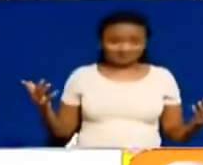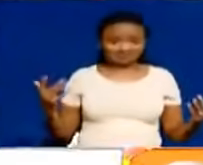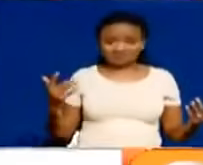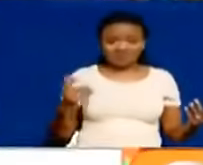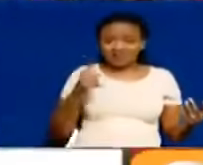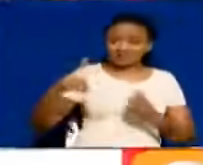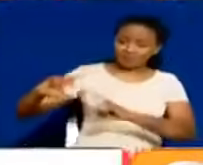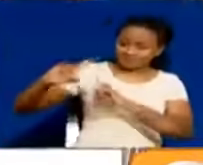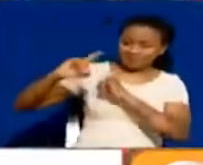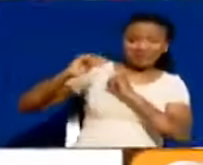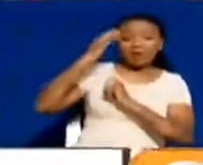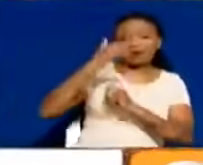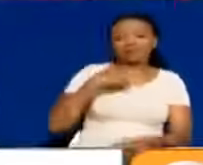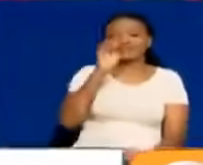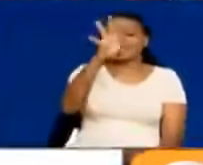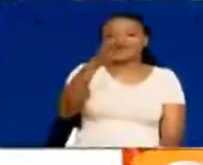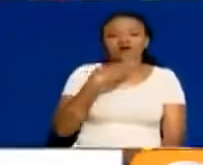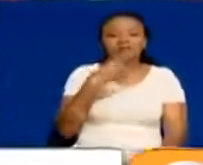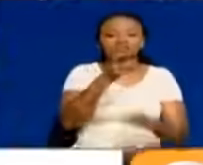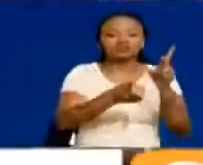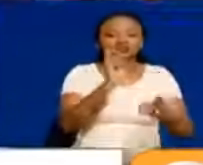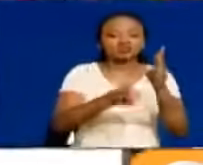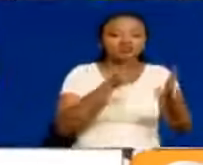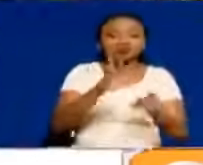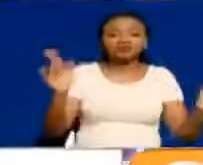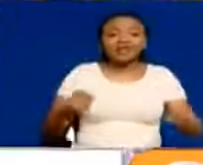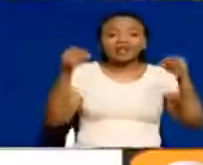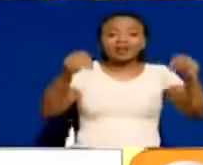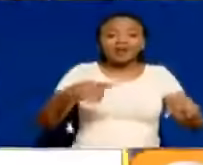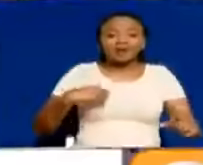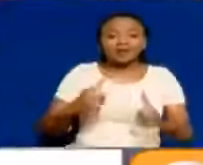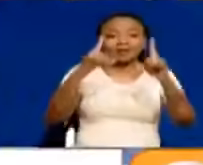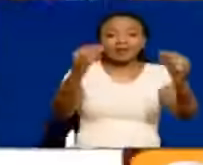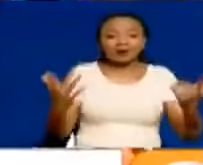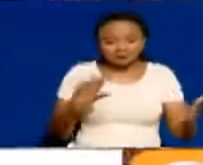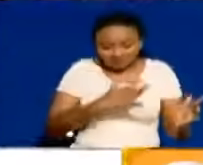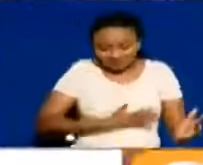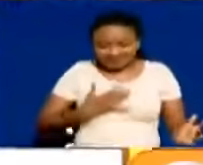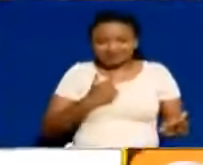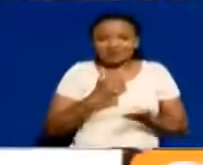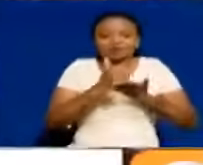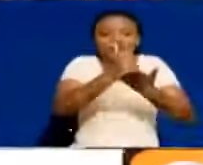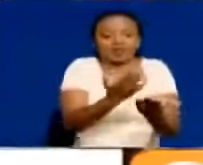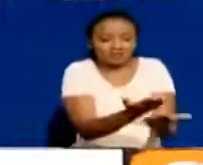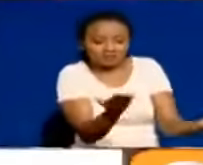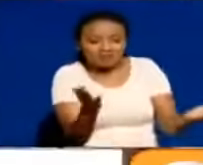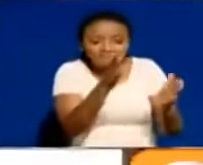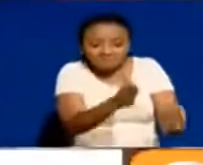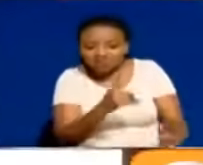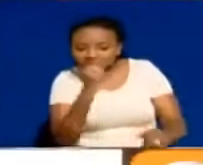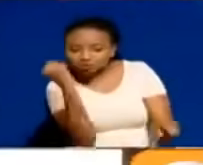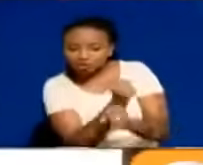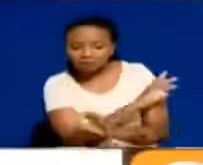ni kutokana na ari yake ya kuwatetea wanyonge. Leo nimesema jameni, wacha nisaidie huyu ambaye hana